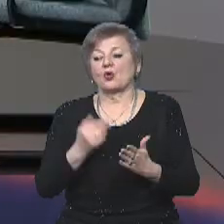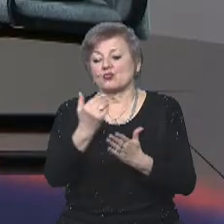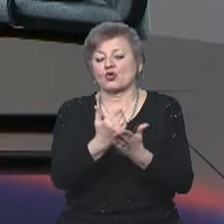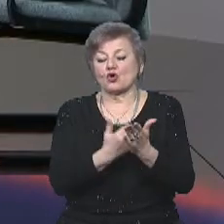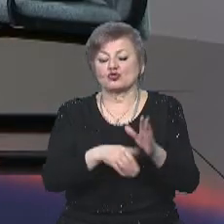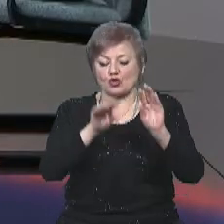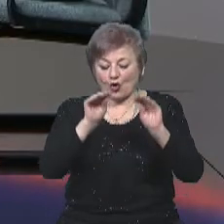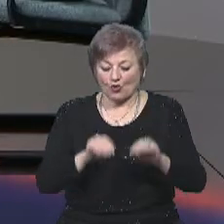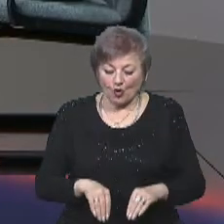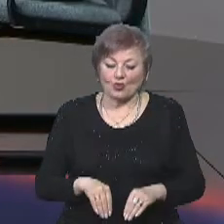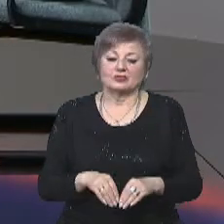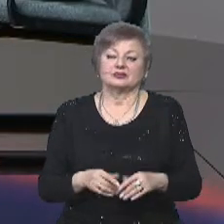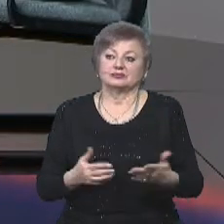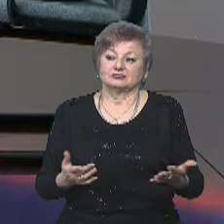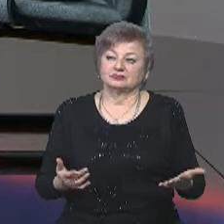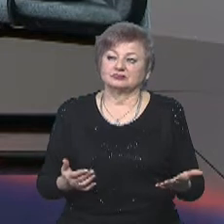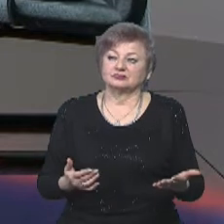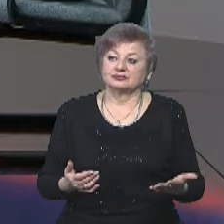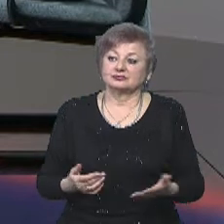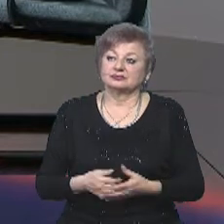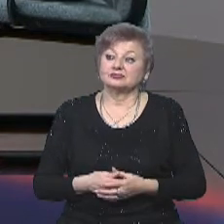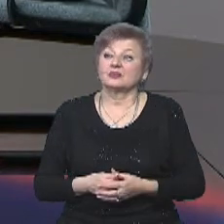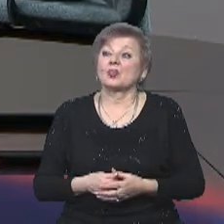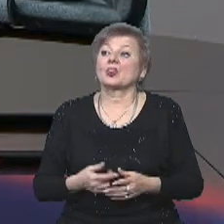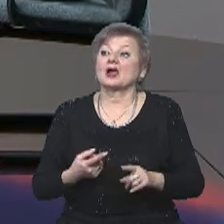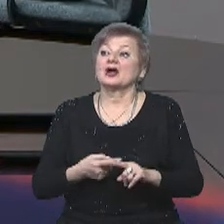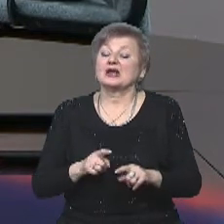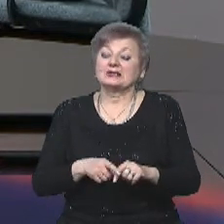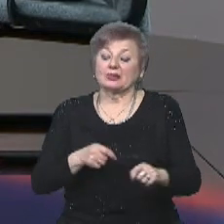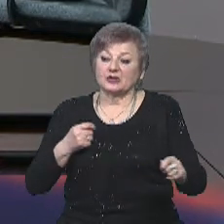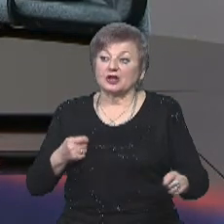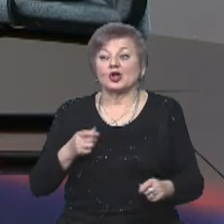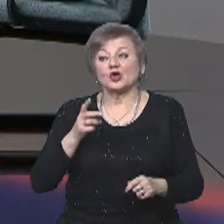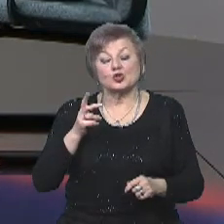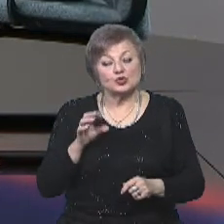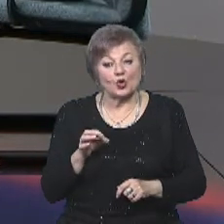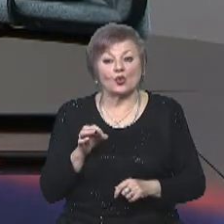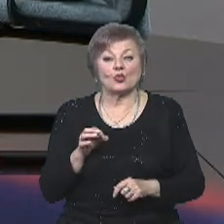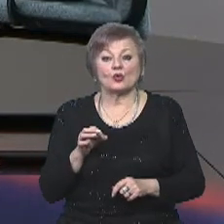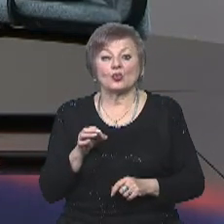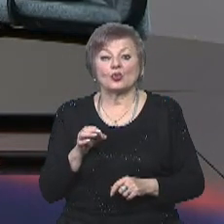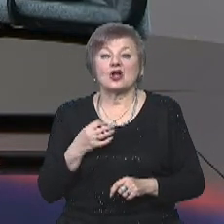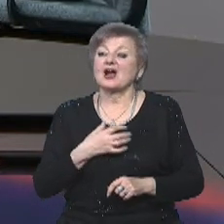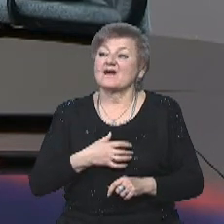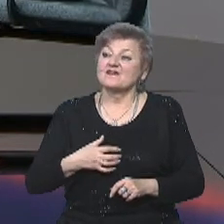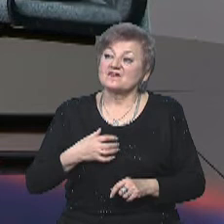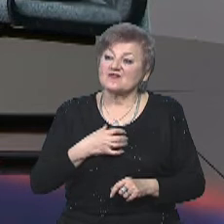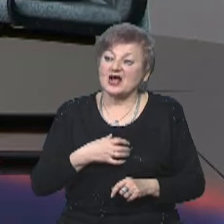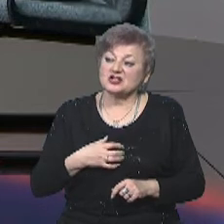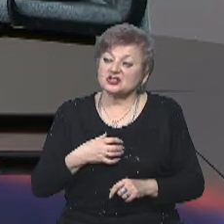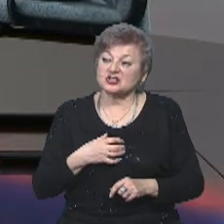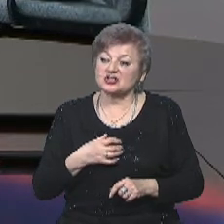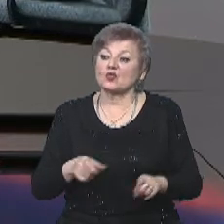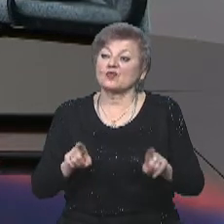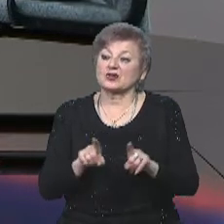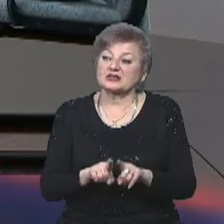протоколов, создания, учреждения и так далі. Це слишком длительний процес але для того, щоб важливо